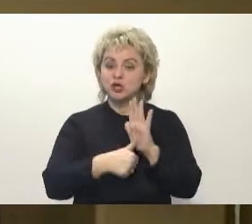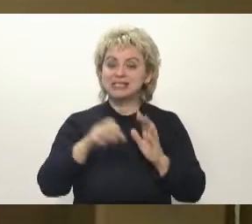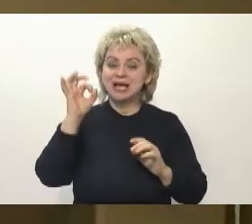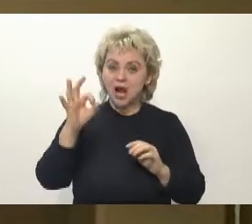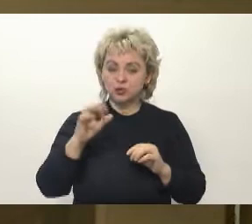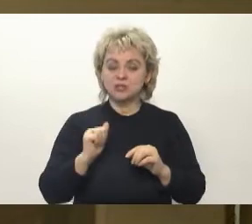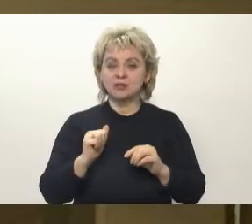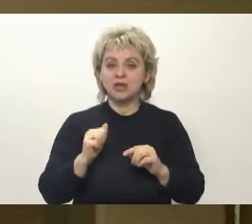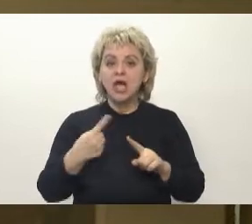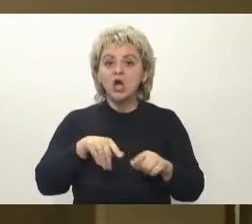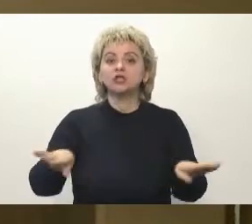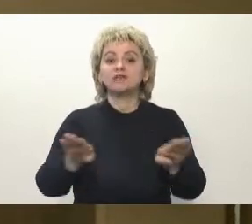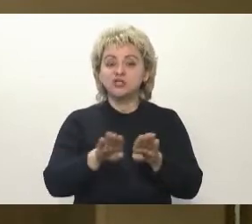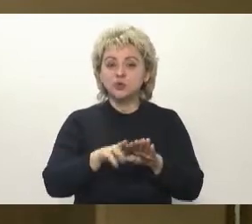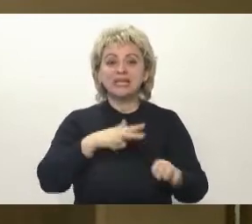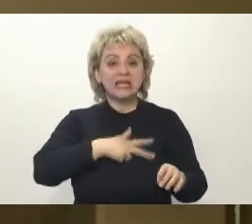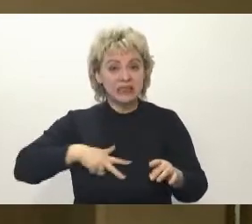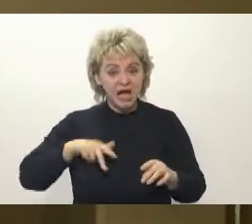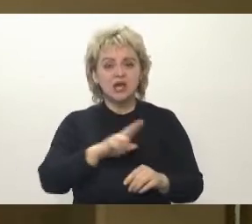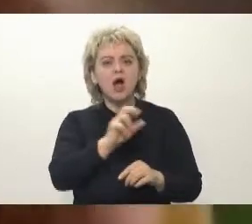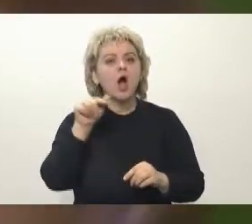Но это же все-таки Дания, поэтому